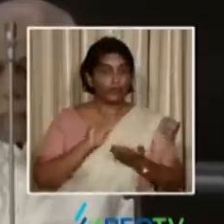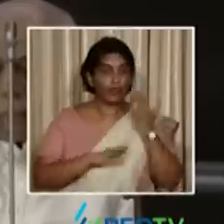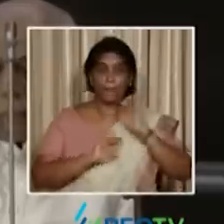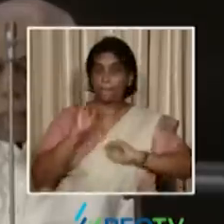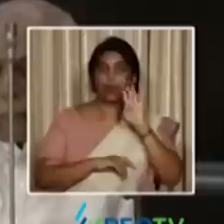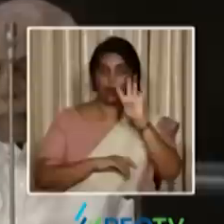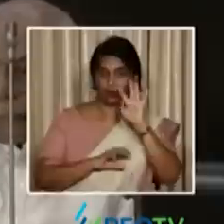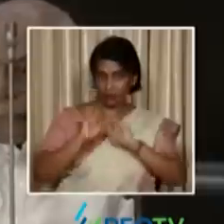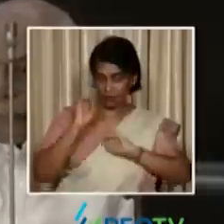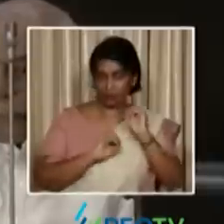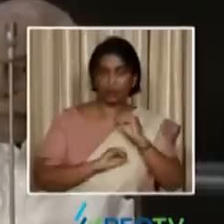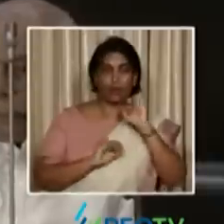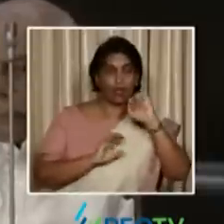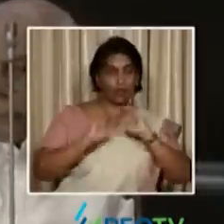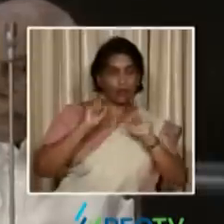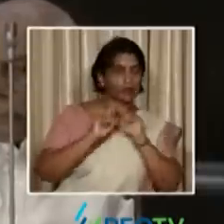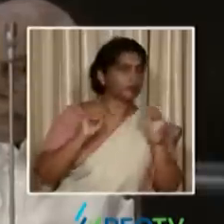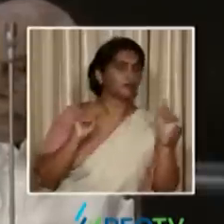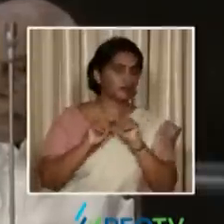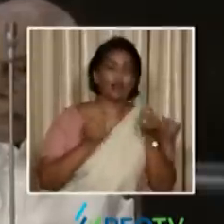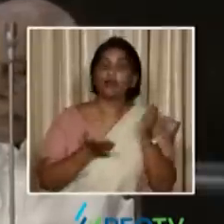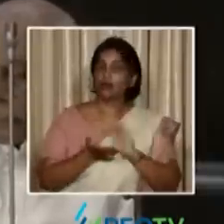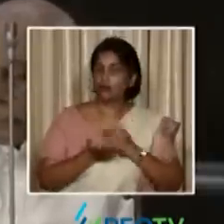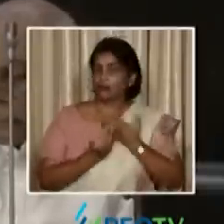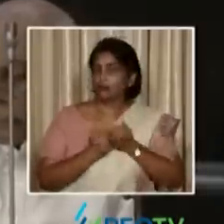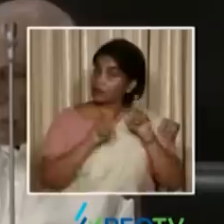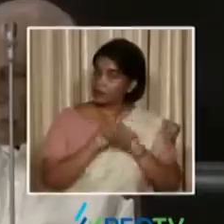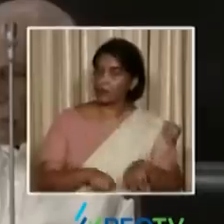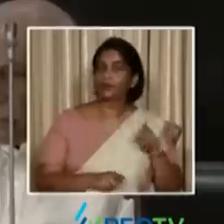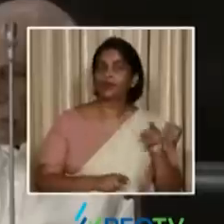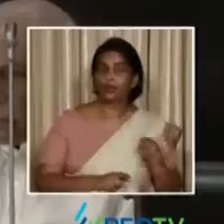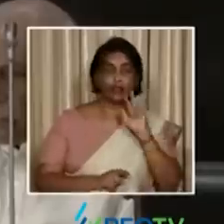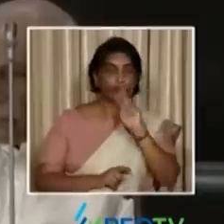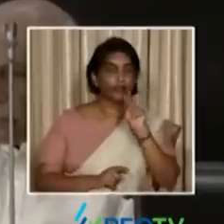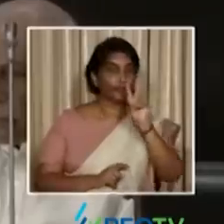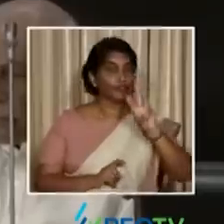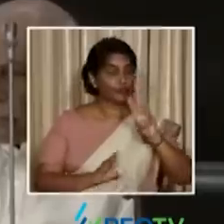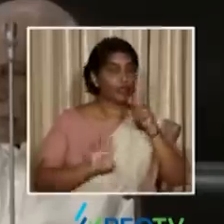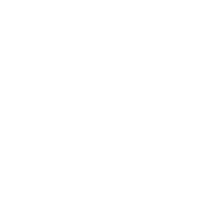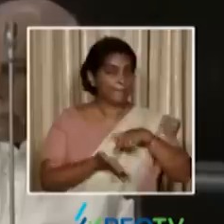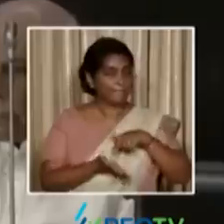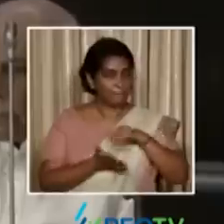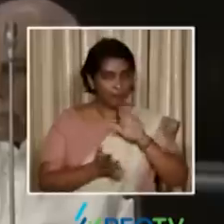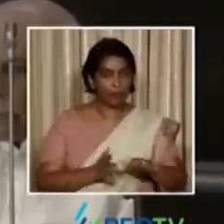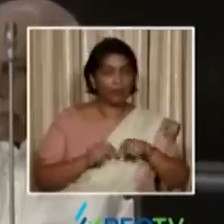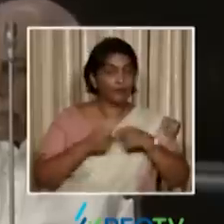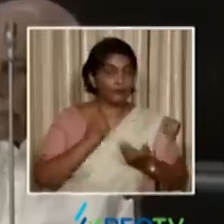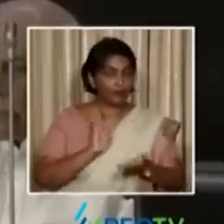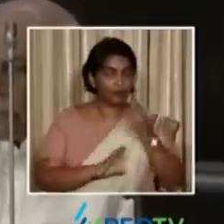අනුපාතය 104යි 106ක් අතර අනුපාතයට නැවත ගෙනීමට කටයුතු කරනවා. විශ්ව විසුවන වසර මැද භාගයේ වන විට